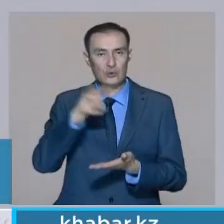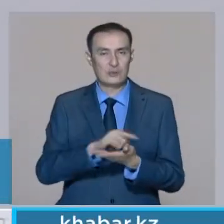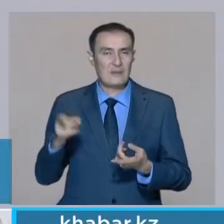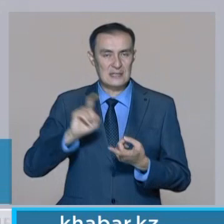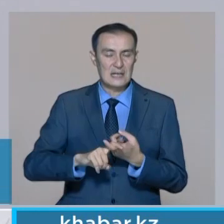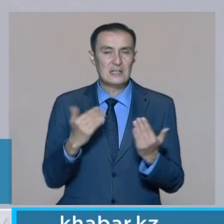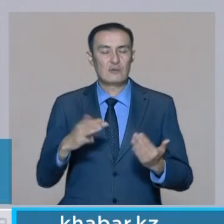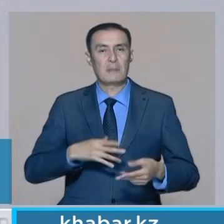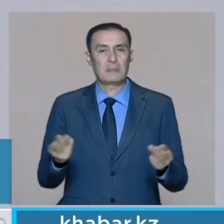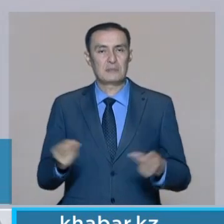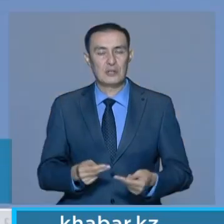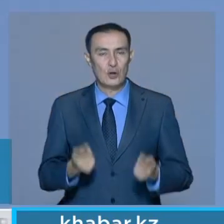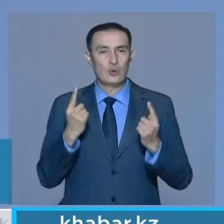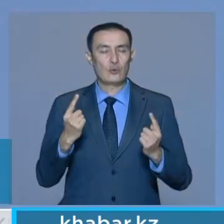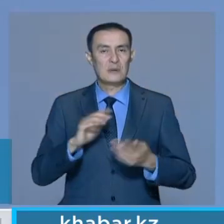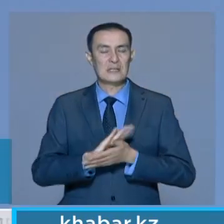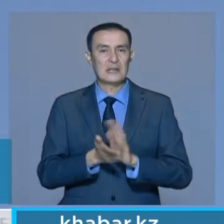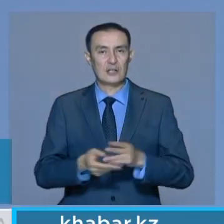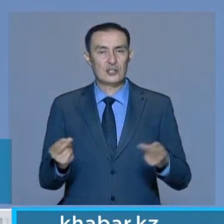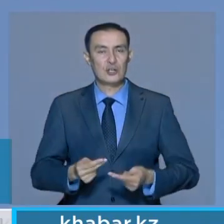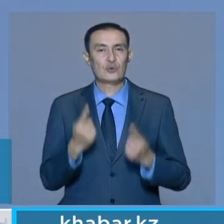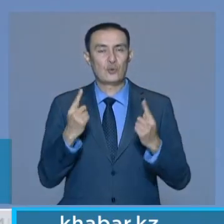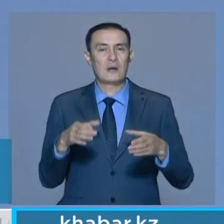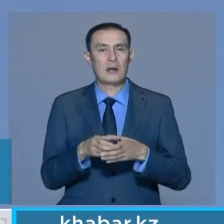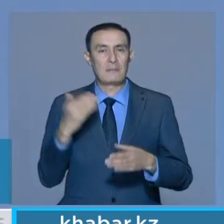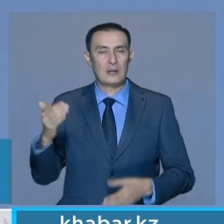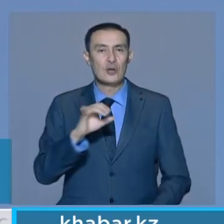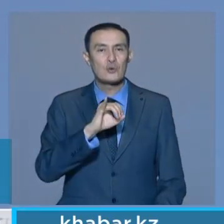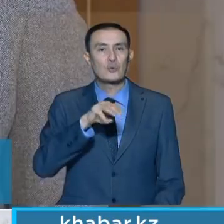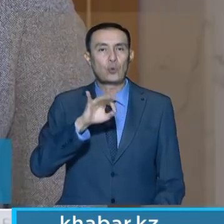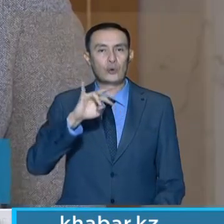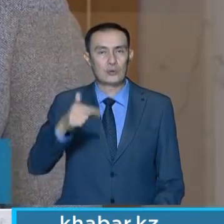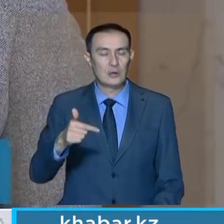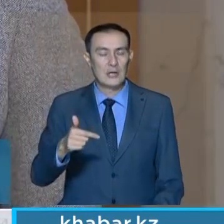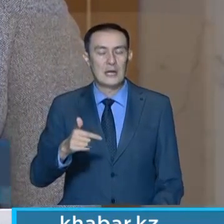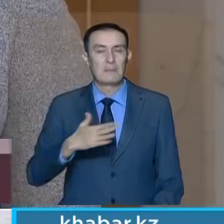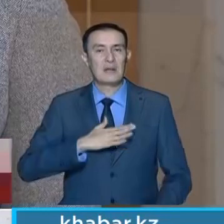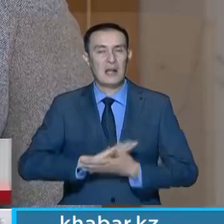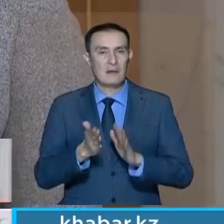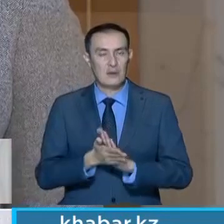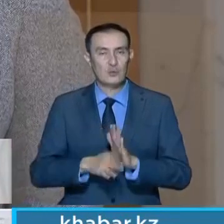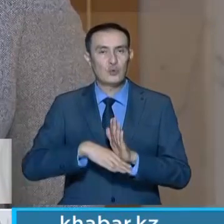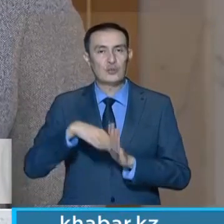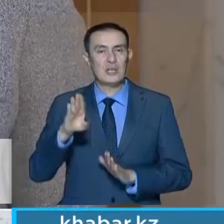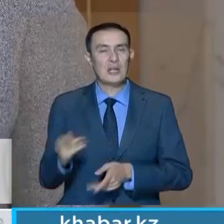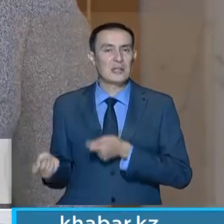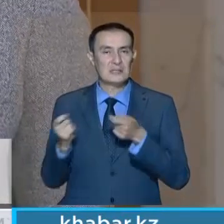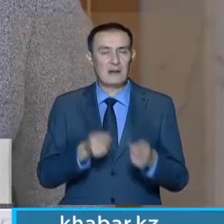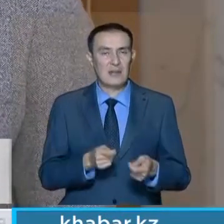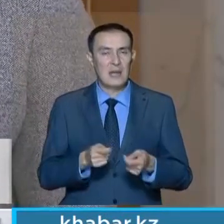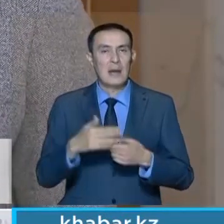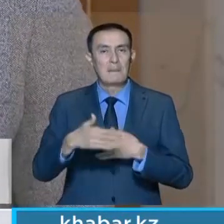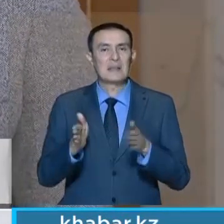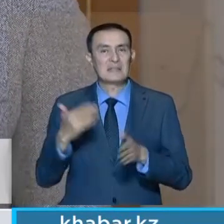мы подписали большое соглашение с крупной компанией Yutong. Мы договорились первое улучшение доставки посылок